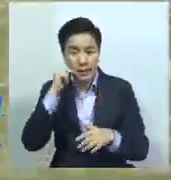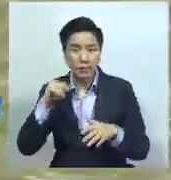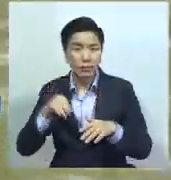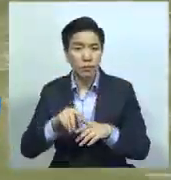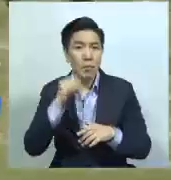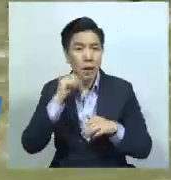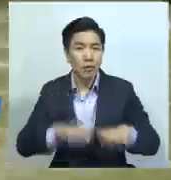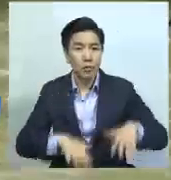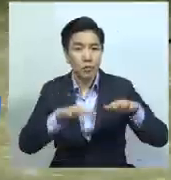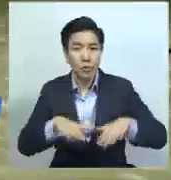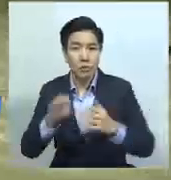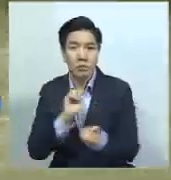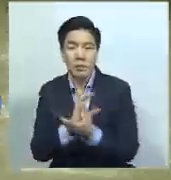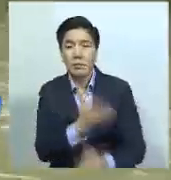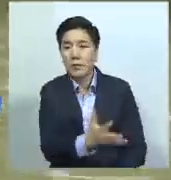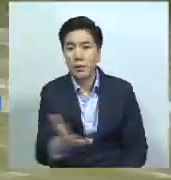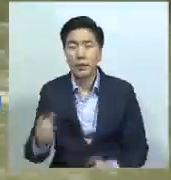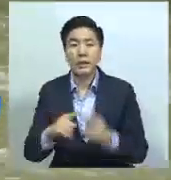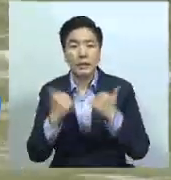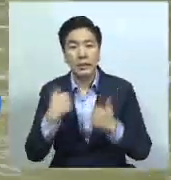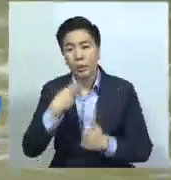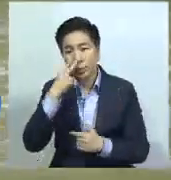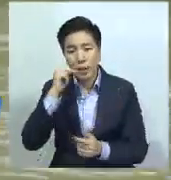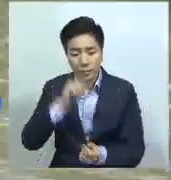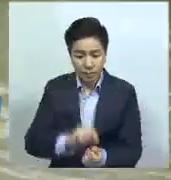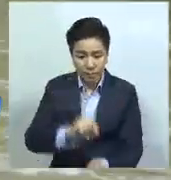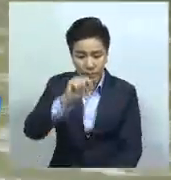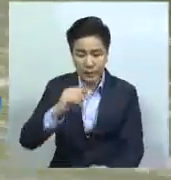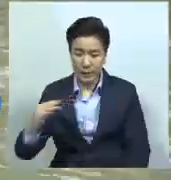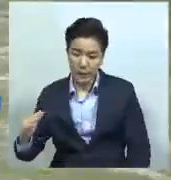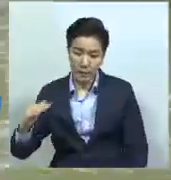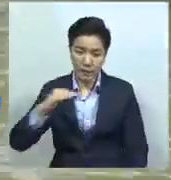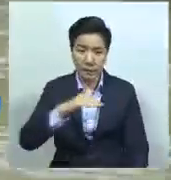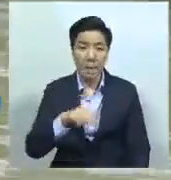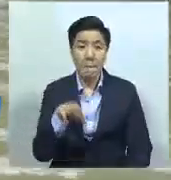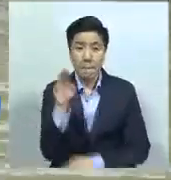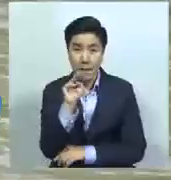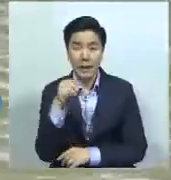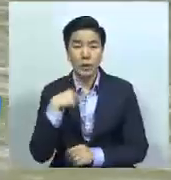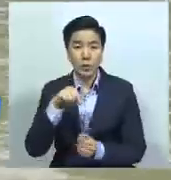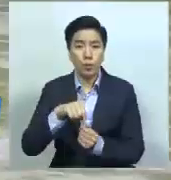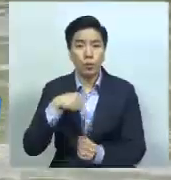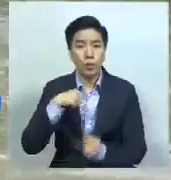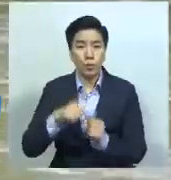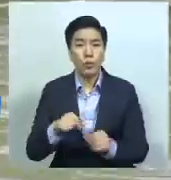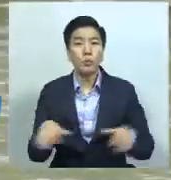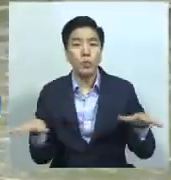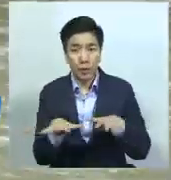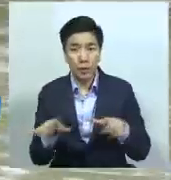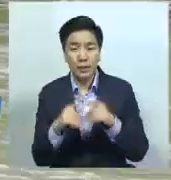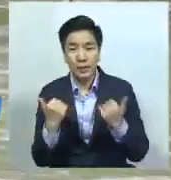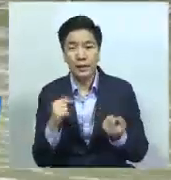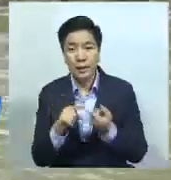ไม่เข้าท่วมบ้านเรือนของพี่น้องประชาชนโดยดูจากระดับน้ำที่บริเวณสะพานไม้อุตมานุสรณ์ตอนนี้อยู่ในระดับปกติแล้ว